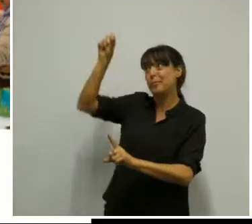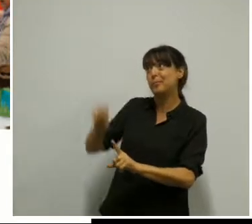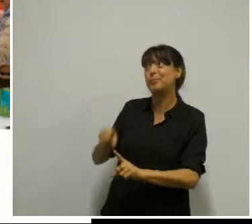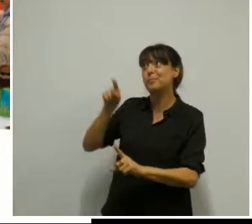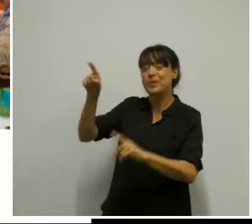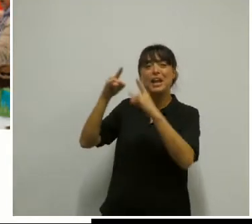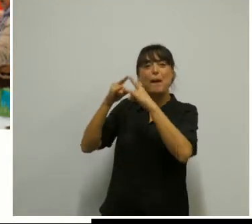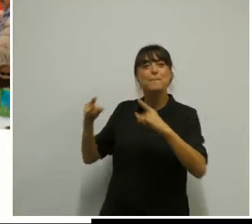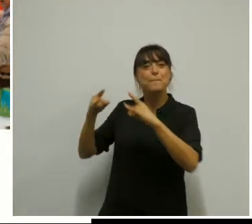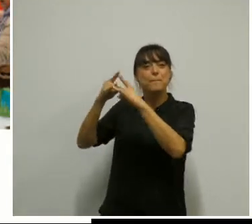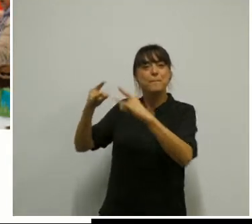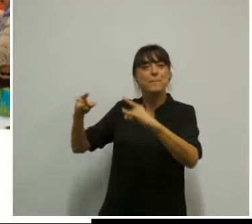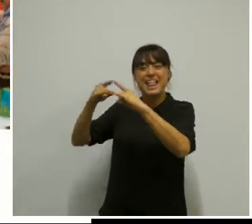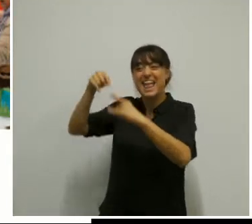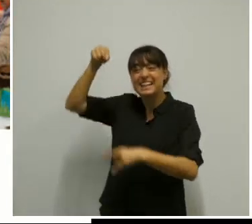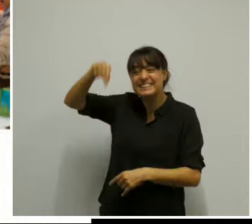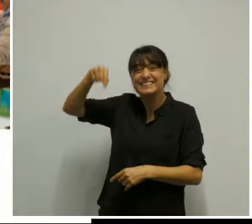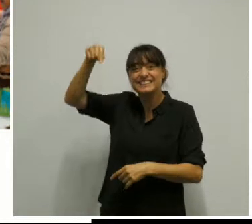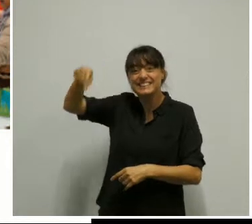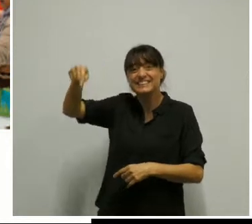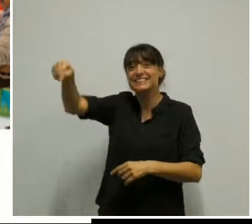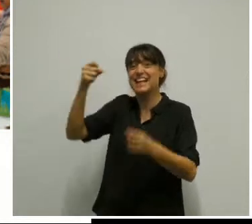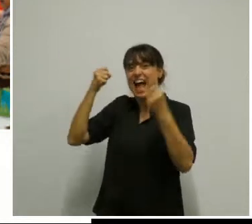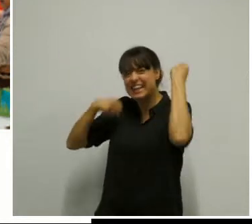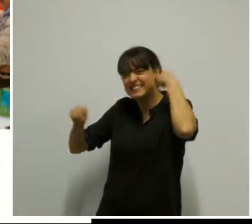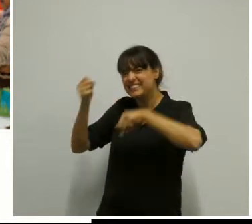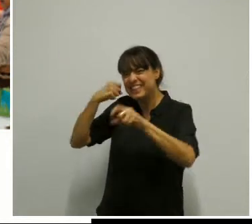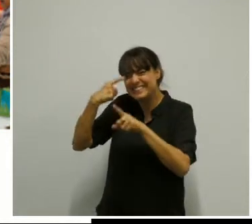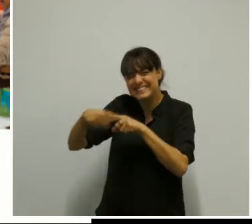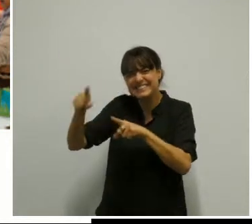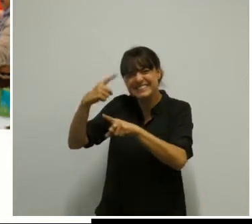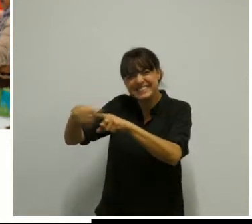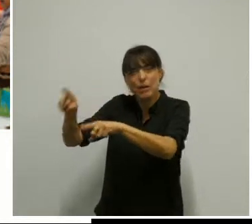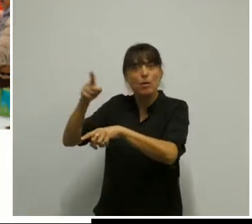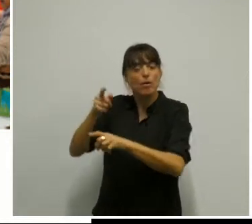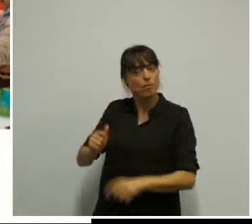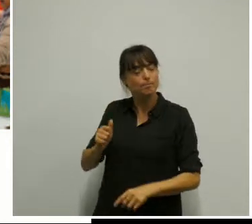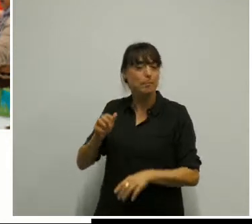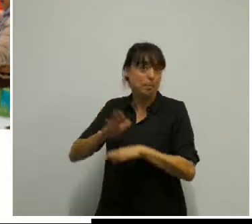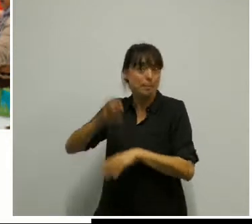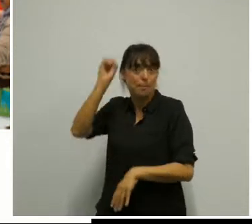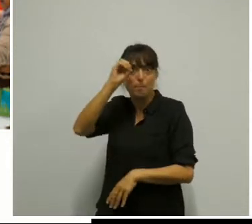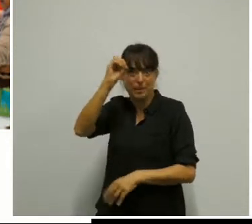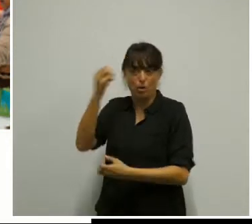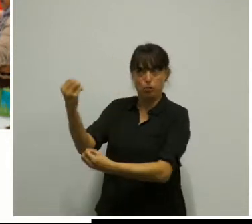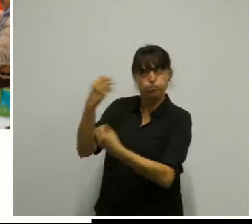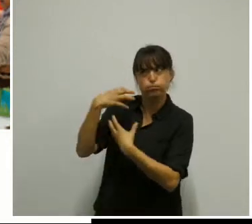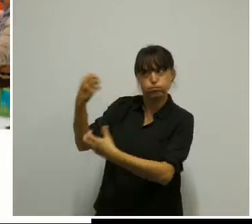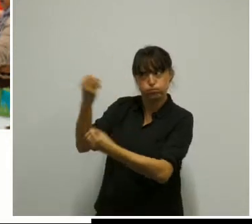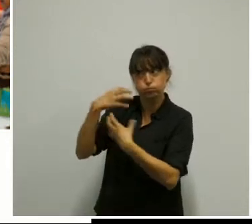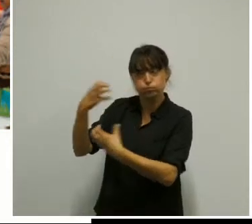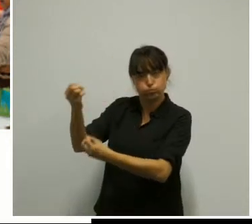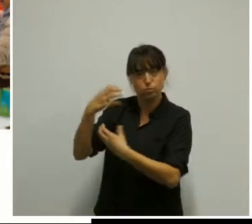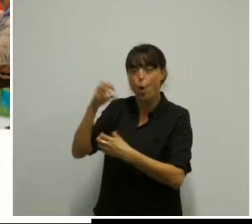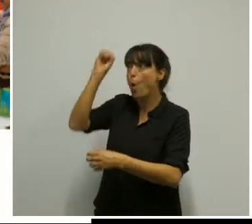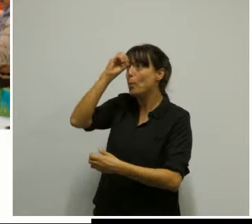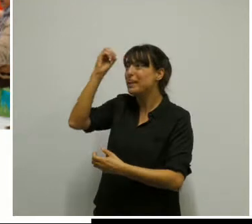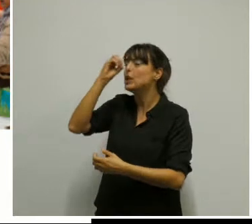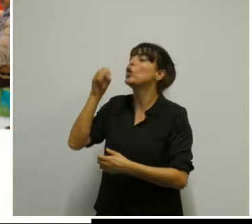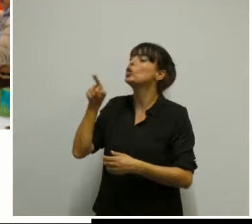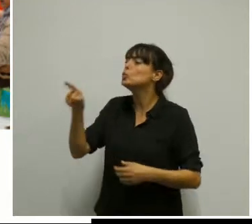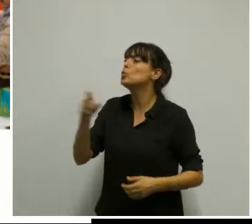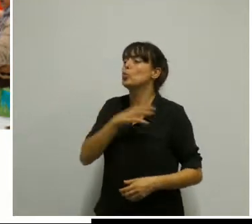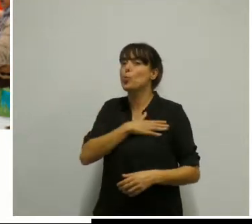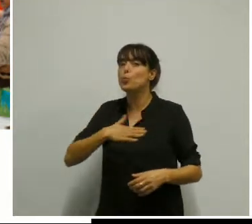de campanya on hi havia tot activitats diferents perquè la gent opinés què semblava, què necessitàvem per canviar els espais d'escola. I això va ser una oportunitat